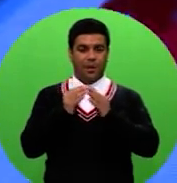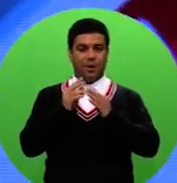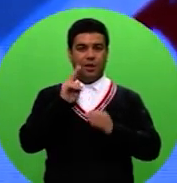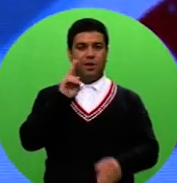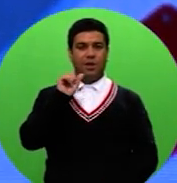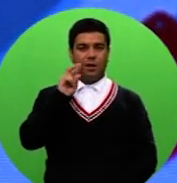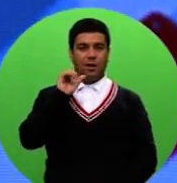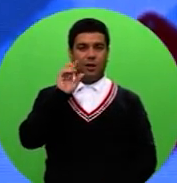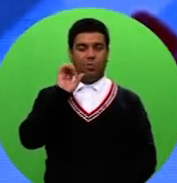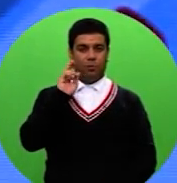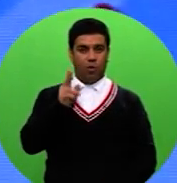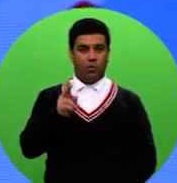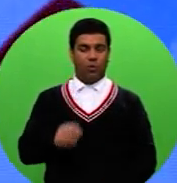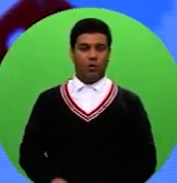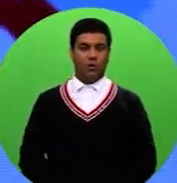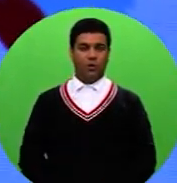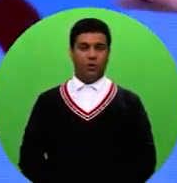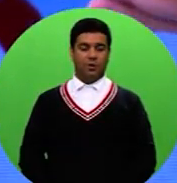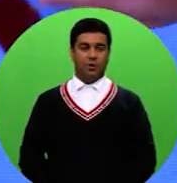катаем маленький колобок,